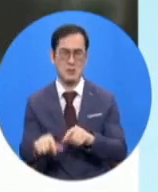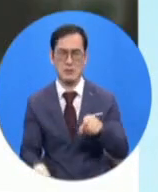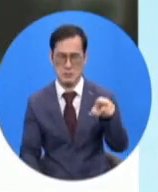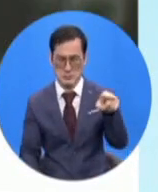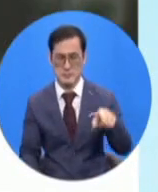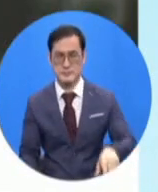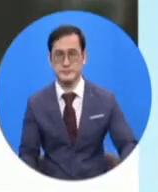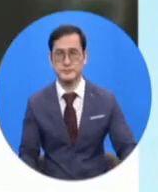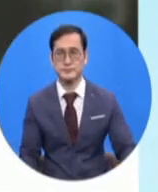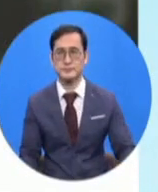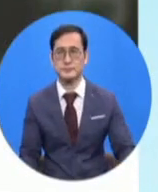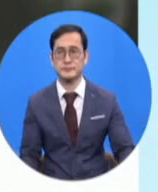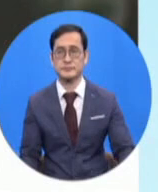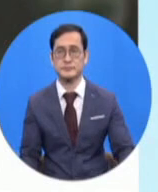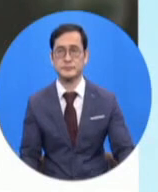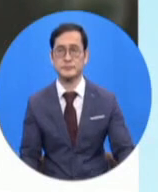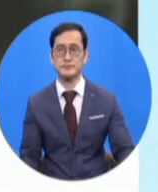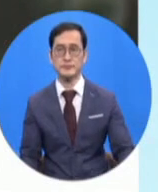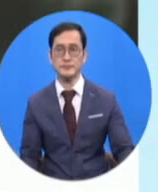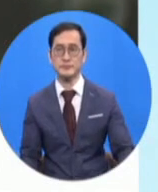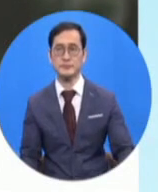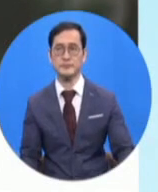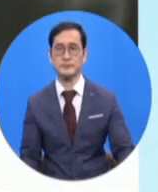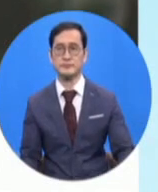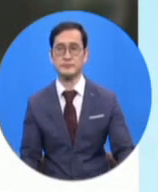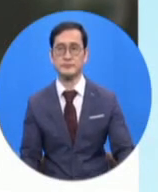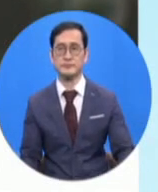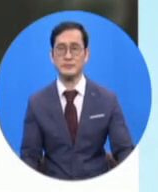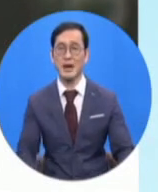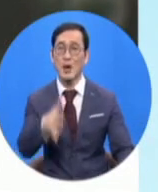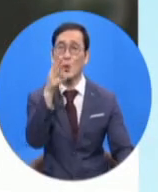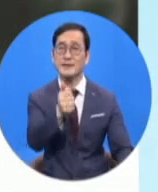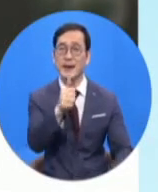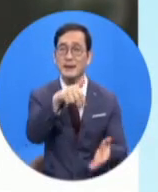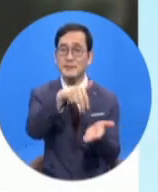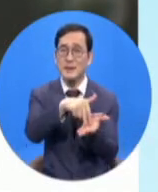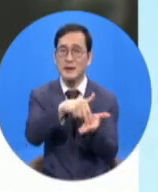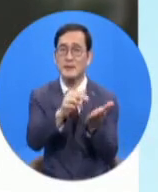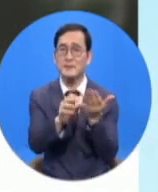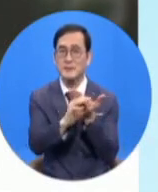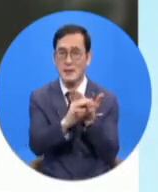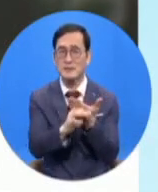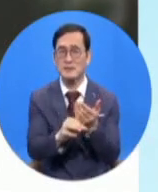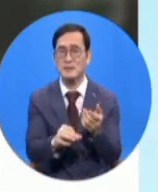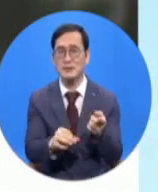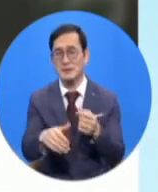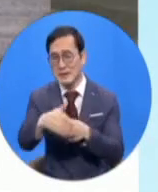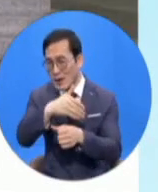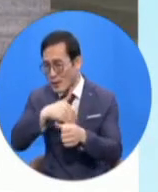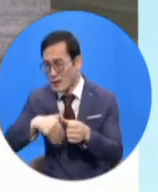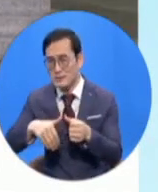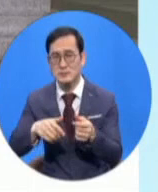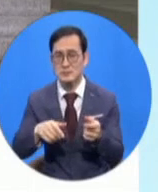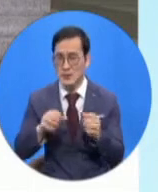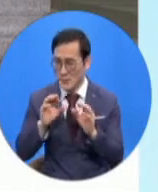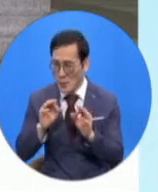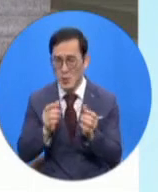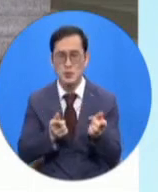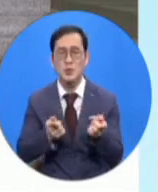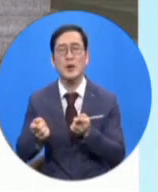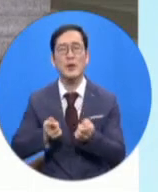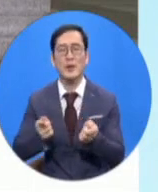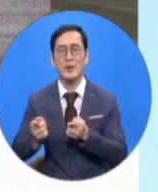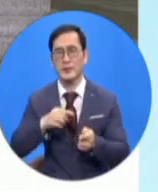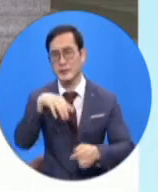것을 누가 뭐라고 할 순 없다고 저는 봐요 다만 광복 회장이라는 직책을 맡고 있으니 조금더 순화해서 표현하는 게 필요하다 그래 시